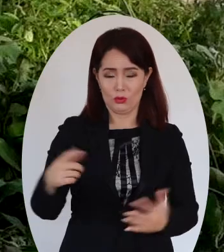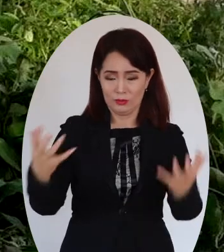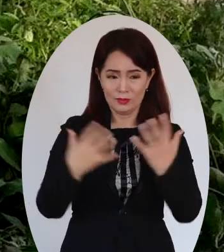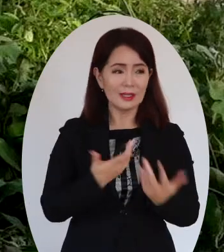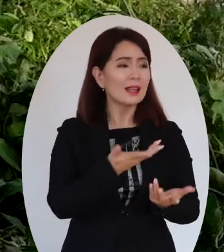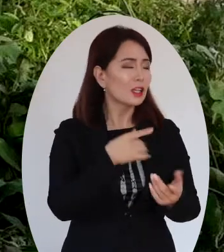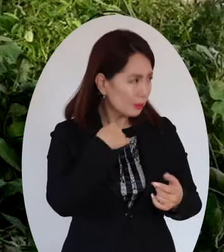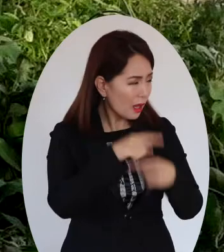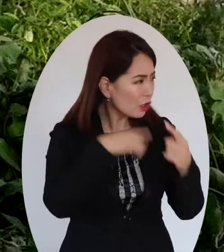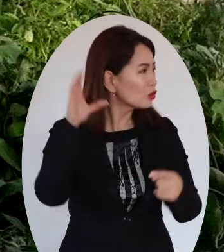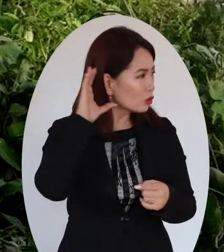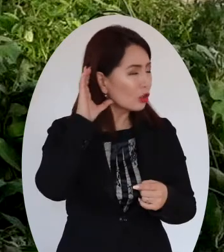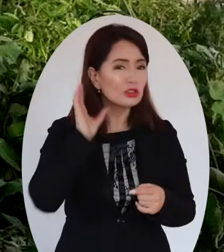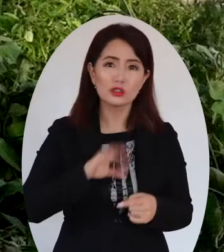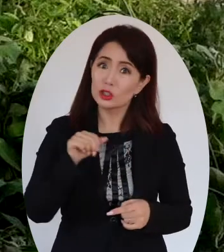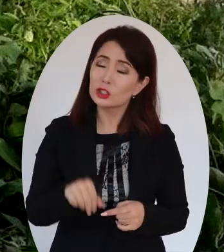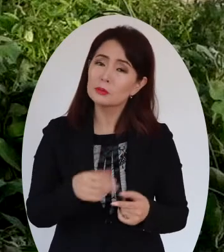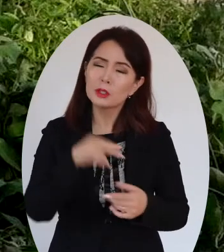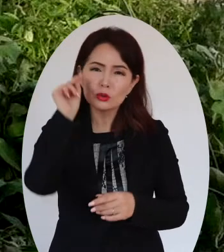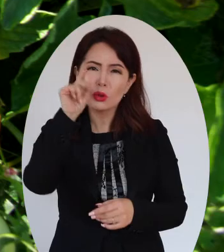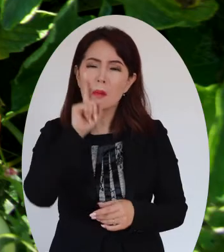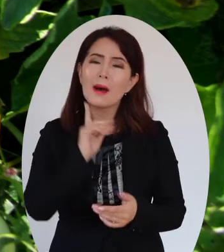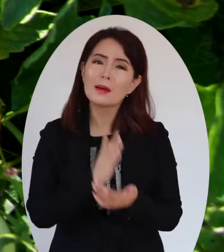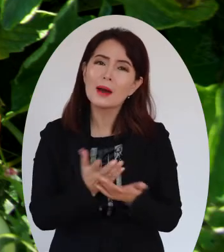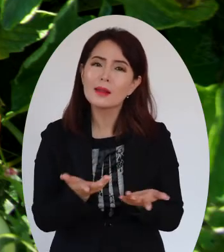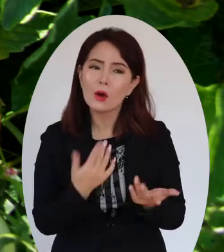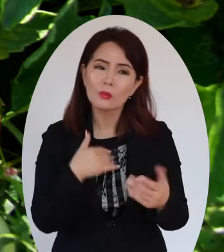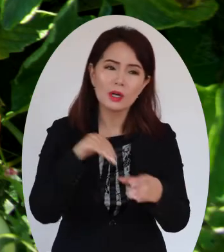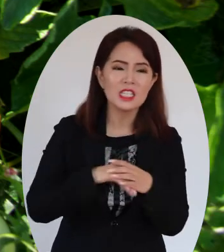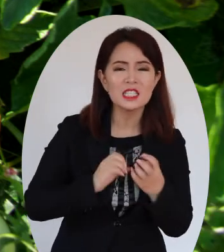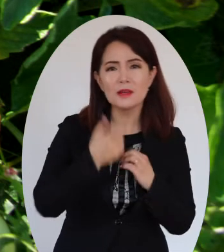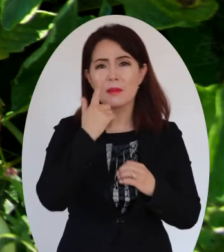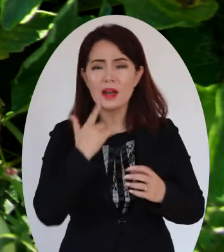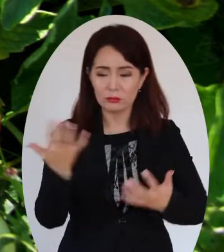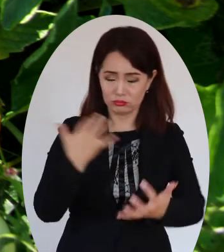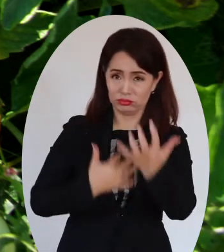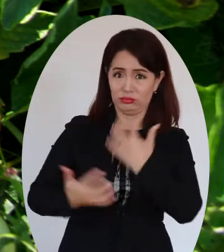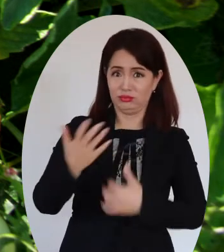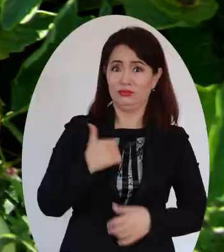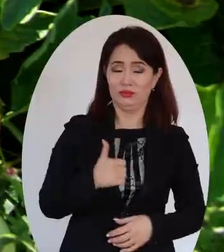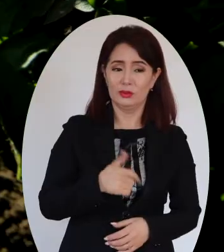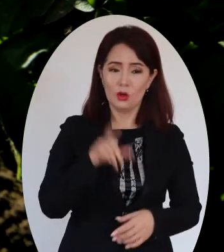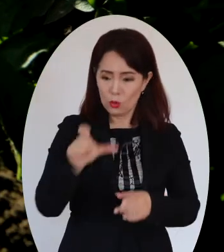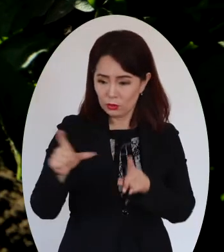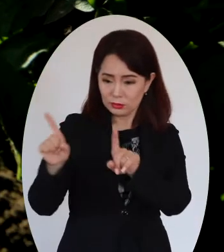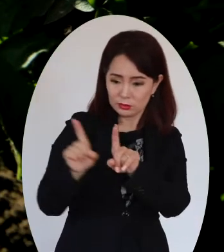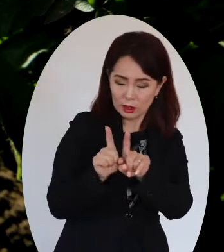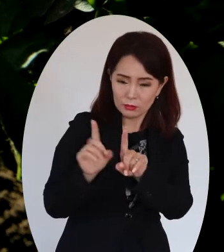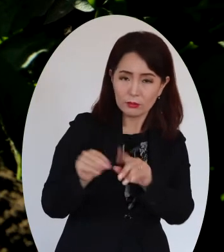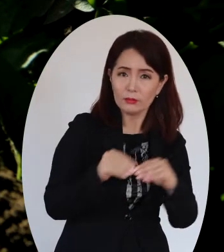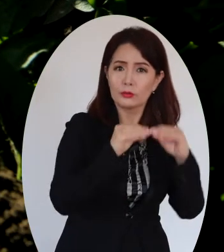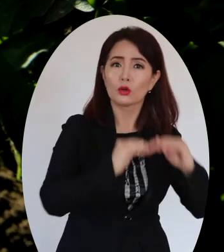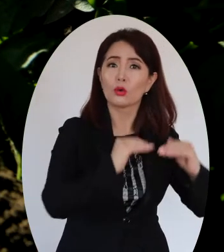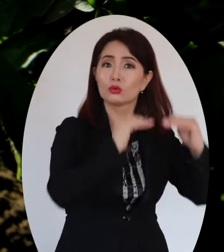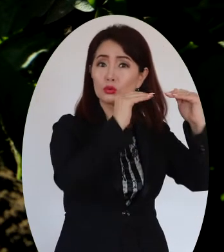ингэдэг гэсэн би энэ дээр чи одоо яг ингэж сурмаар байна. Би тийм юм хиймээр байна гэж ирж байгаа. Бусдыгаа дахиад хөгжүүлнэ гэдэг чинь бид хэд бол